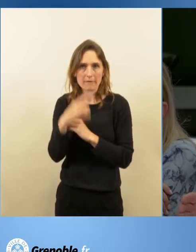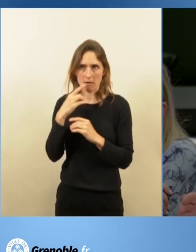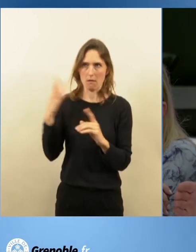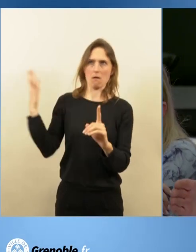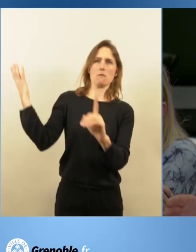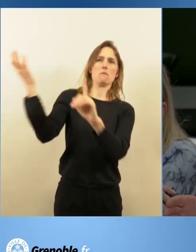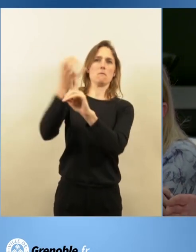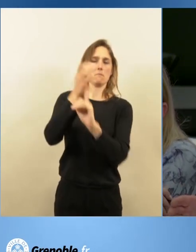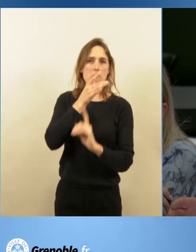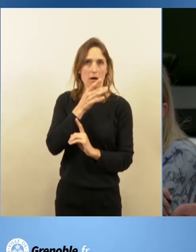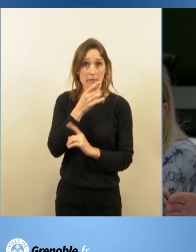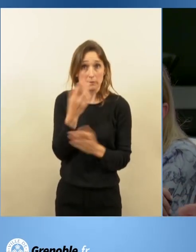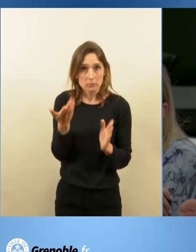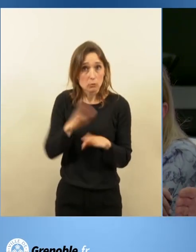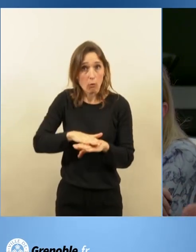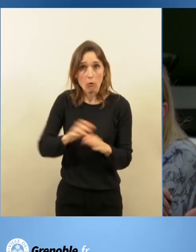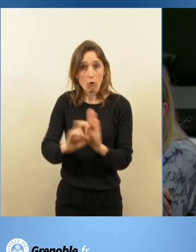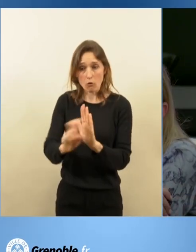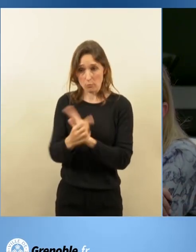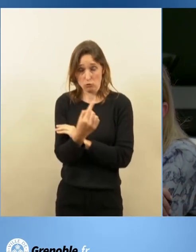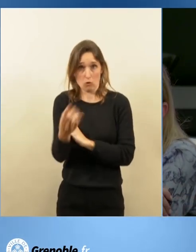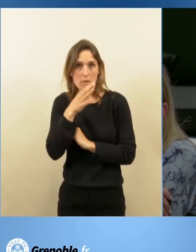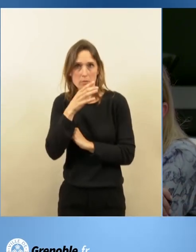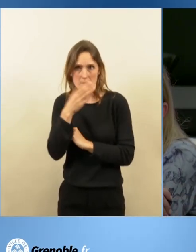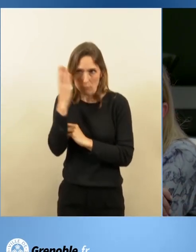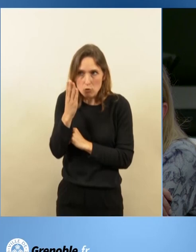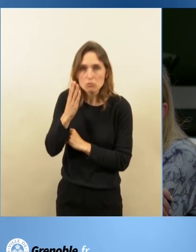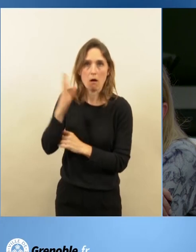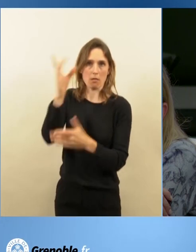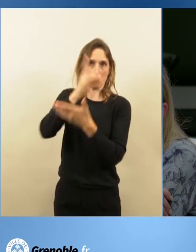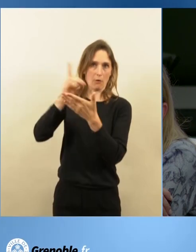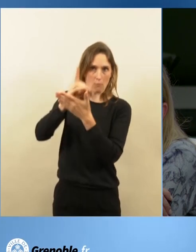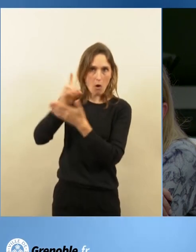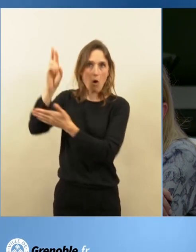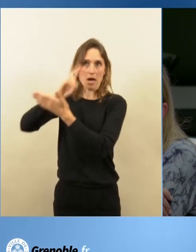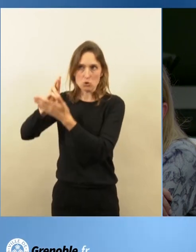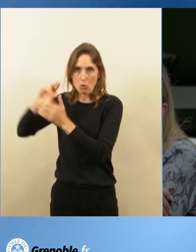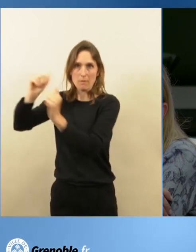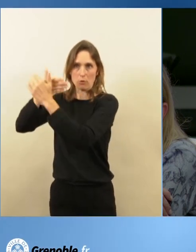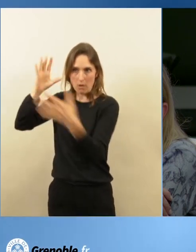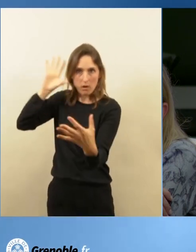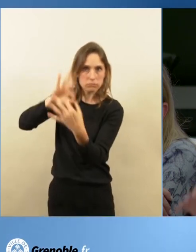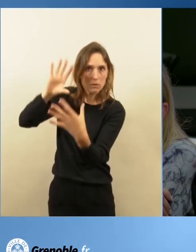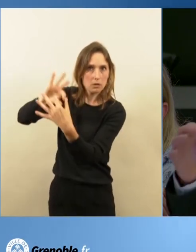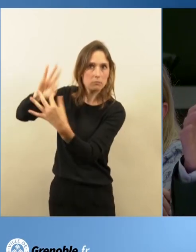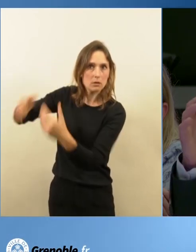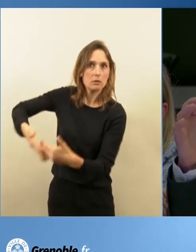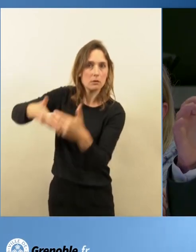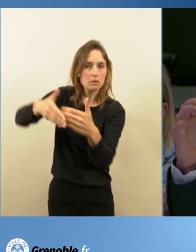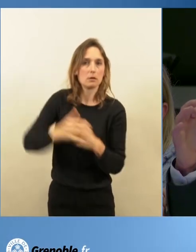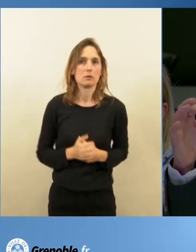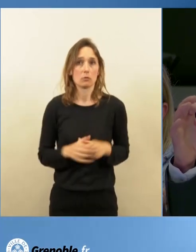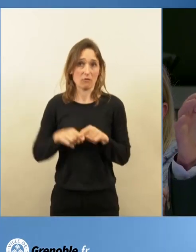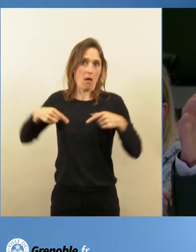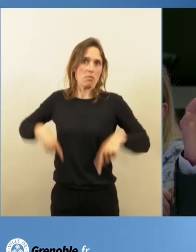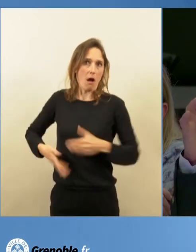Grenoble ne peut rien seul il lui faut la métropole il lui faut le département il lui faut la région il lui faut l'État mais sur le fond